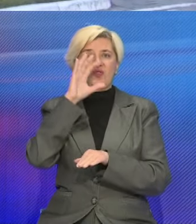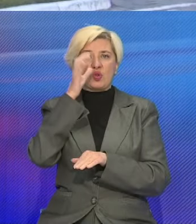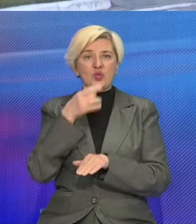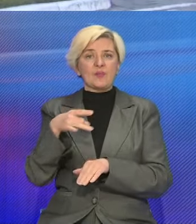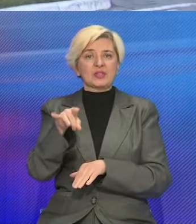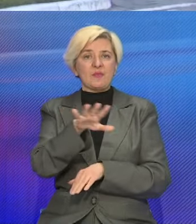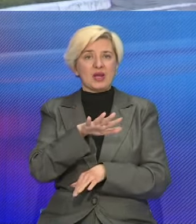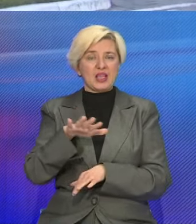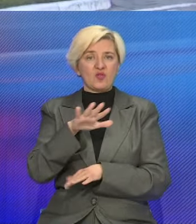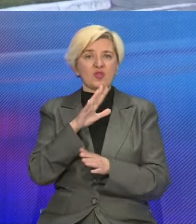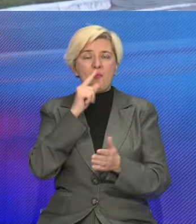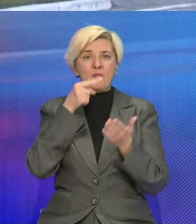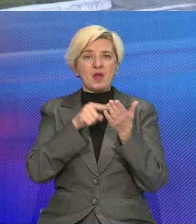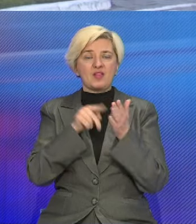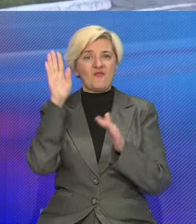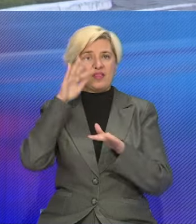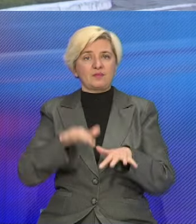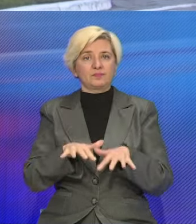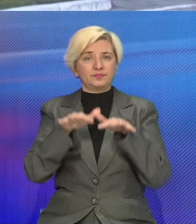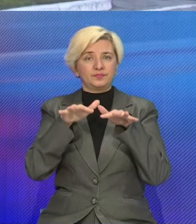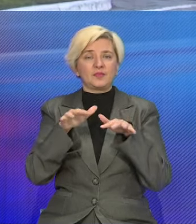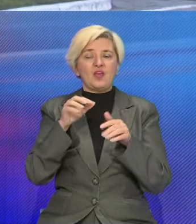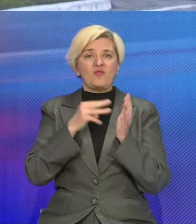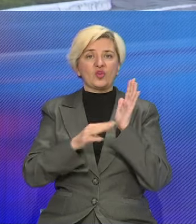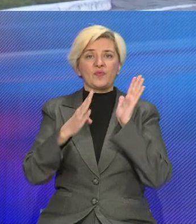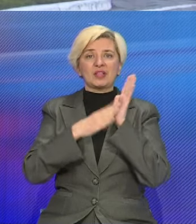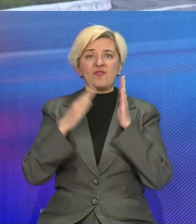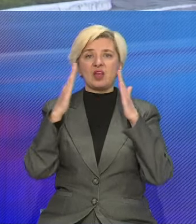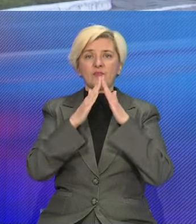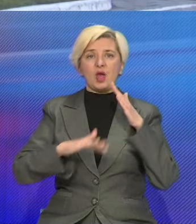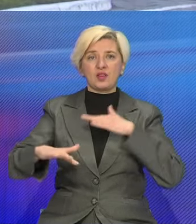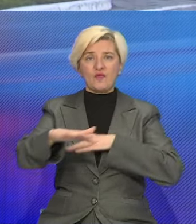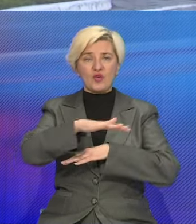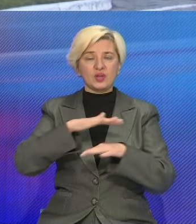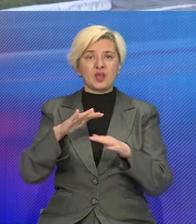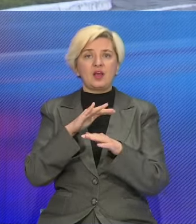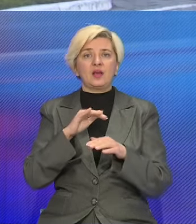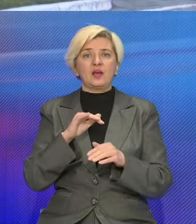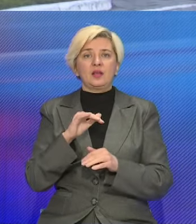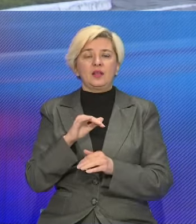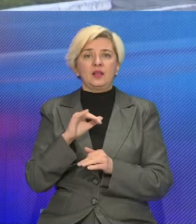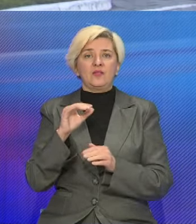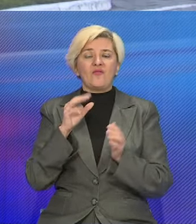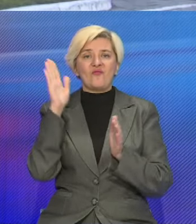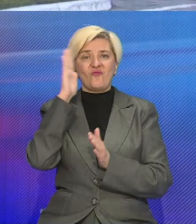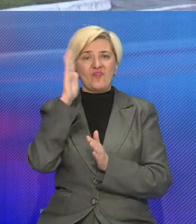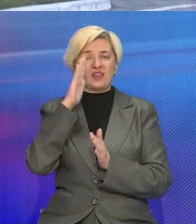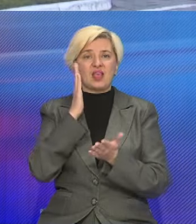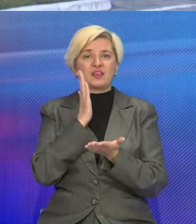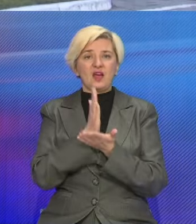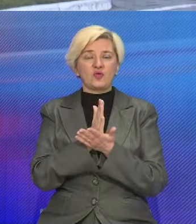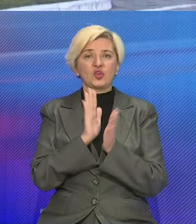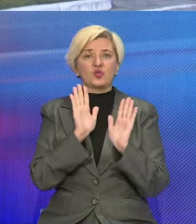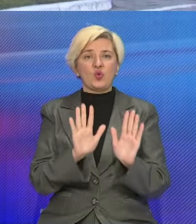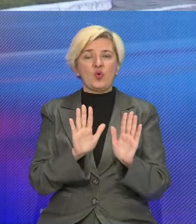підтоплені 89 подворі. 80 в самому Слонимі і 9 подворі в деревні Більшої Шиловичі. Вода знаходиться тільки на території